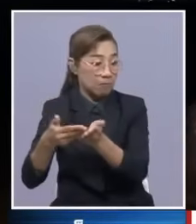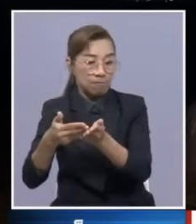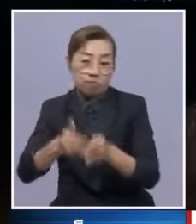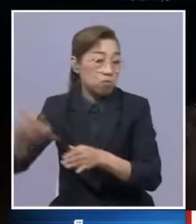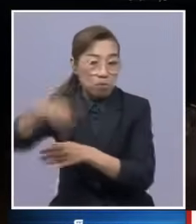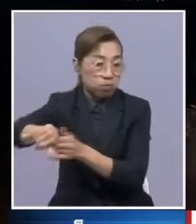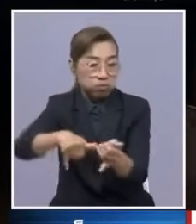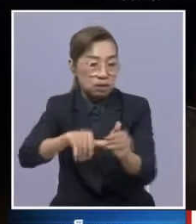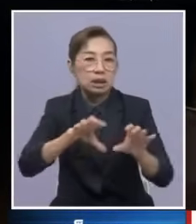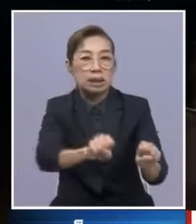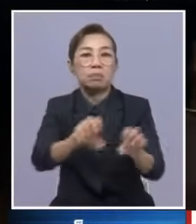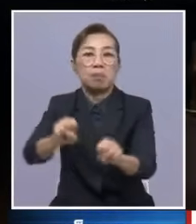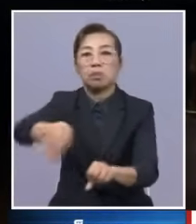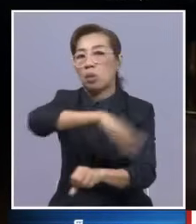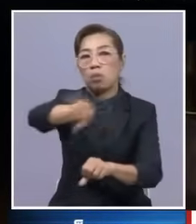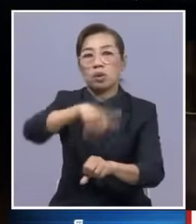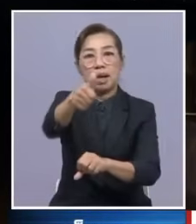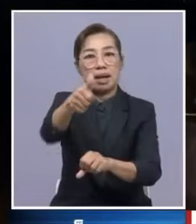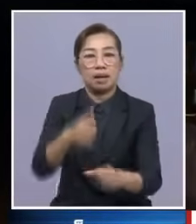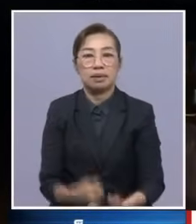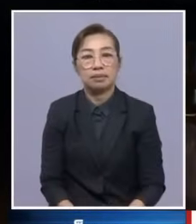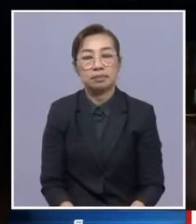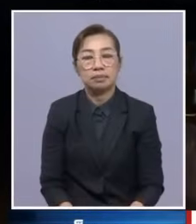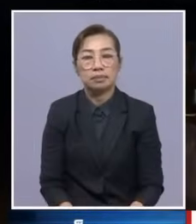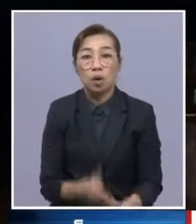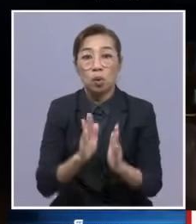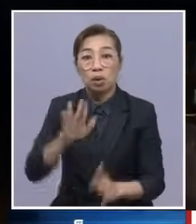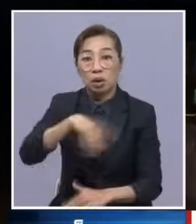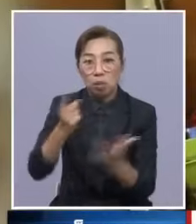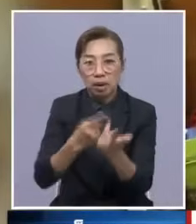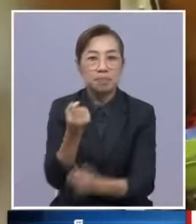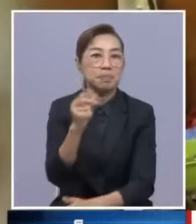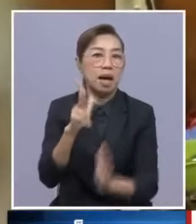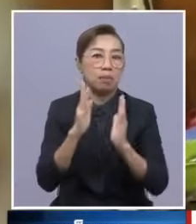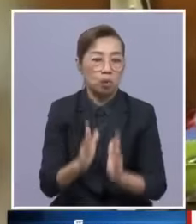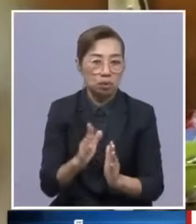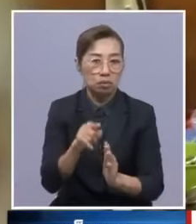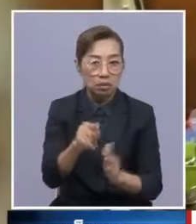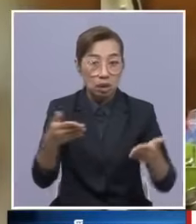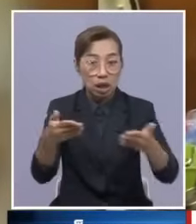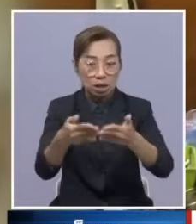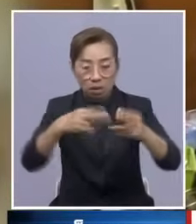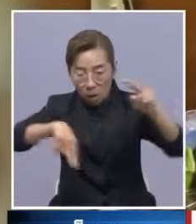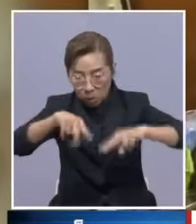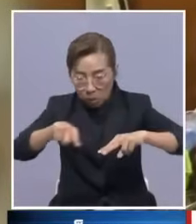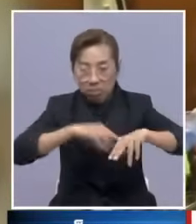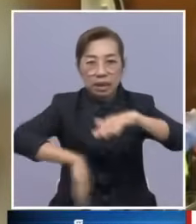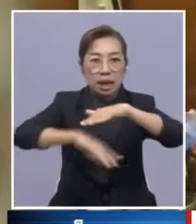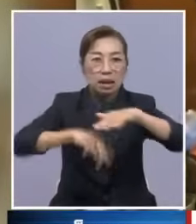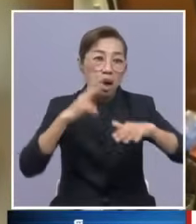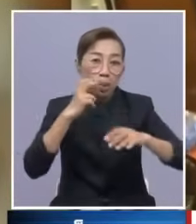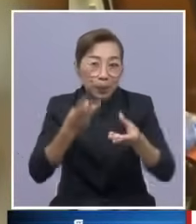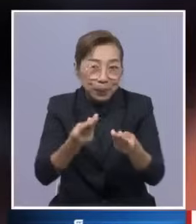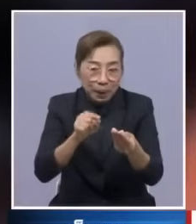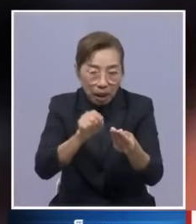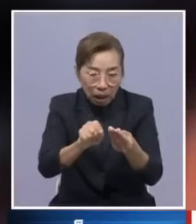ามไปแล้วก็สามารถจับกุมผู้ต้องหาทั้งหมดเอาไว้ได้13คนนะคะโดยจากการตรวจค้นภายในเรือก็พบของกลางเป็นยาไอซ์ซุก